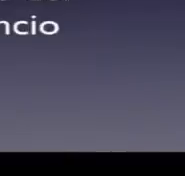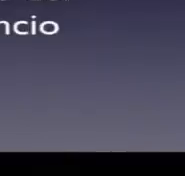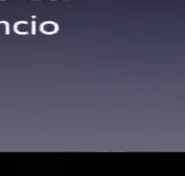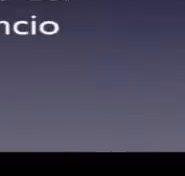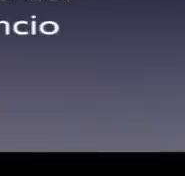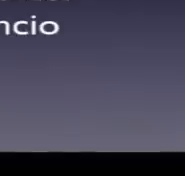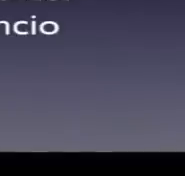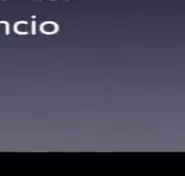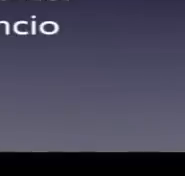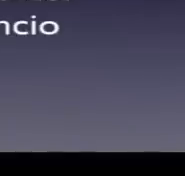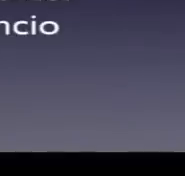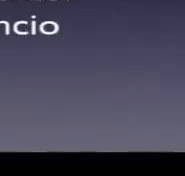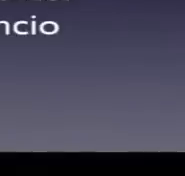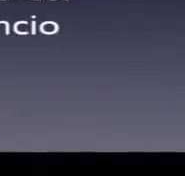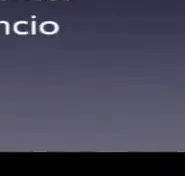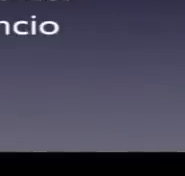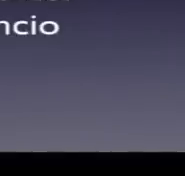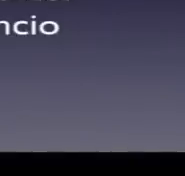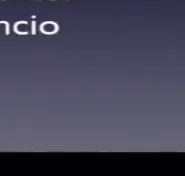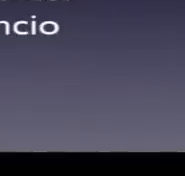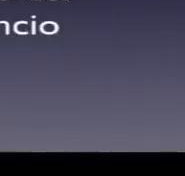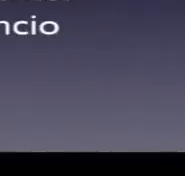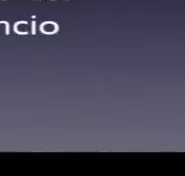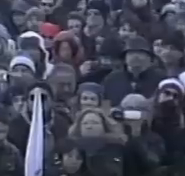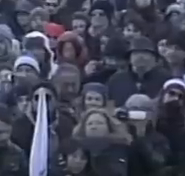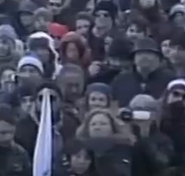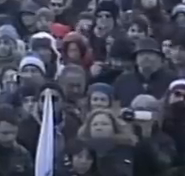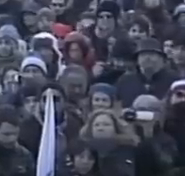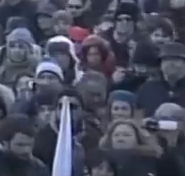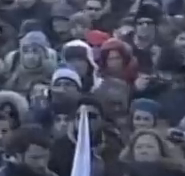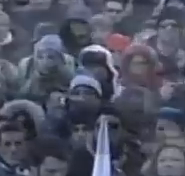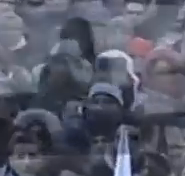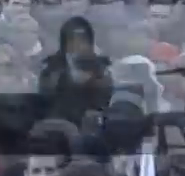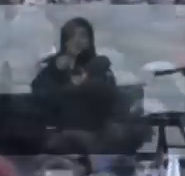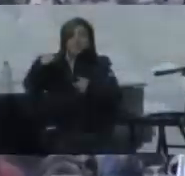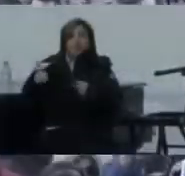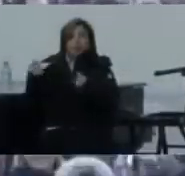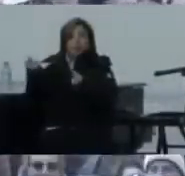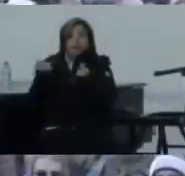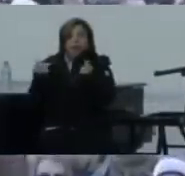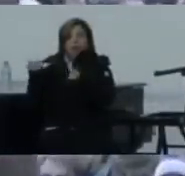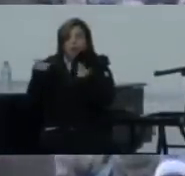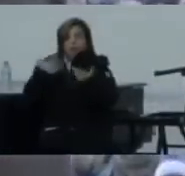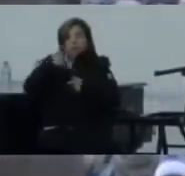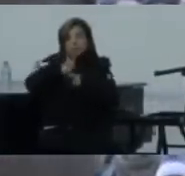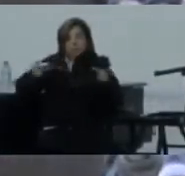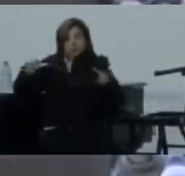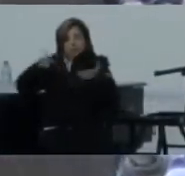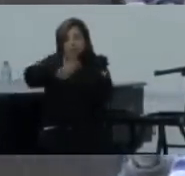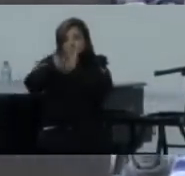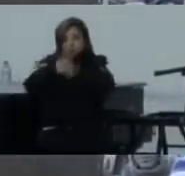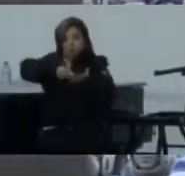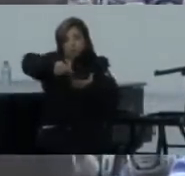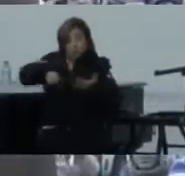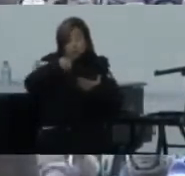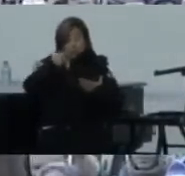compact, basta il fiscal compact, non possiamo fare un'economia dove gente ha firmato un contratto in nome per conto nostro che